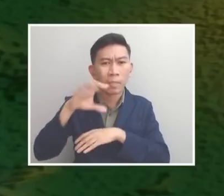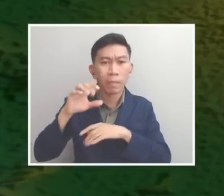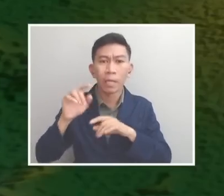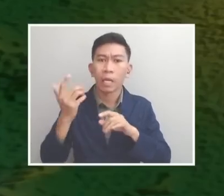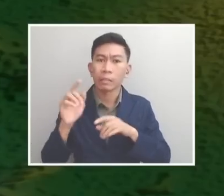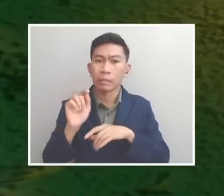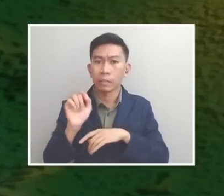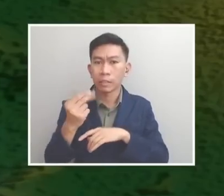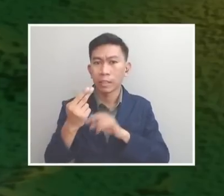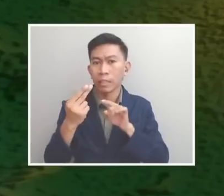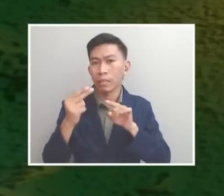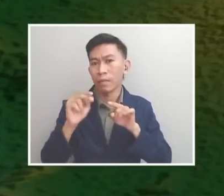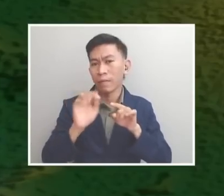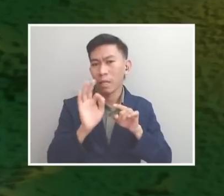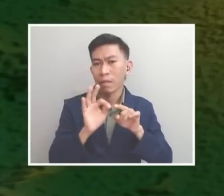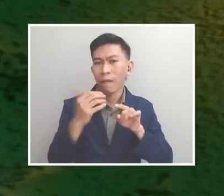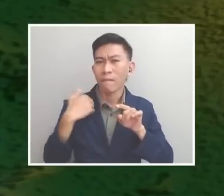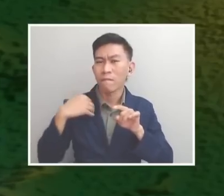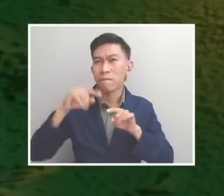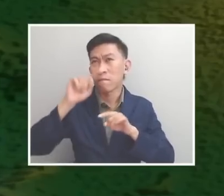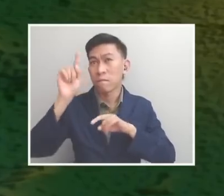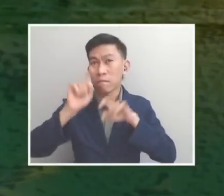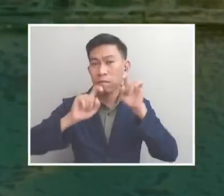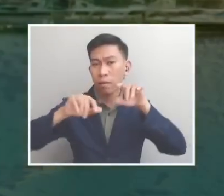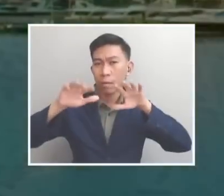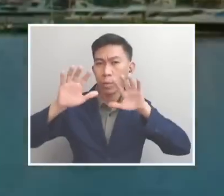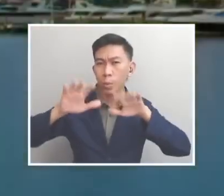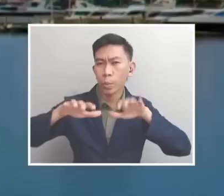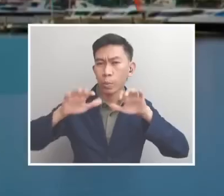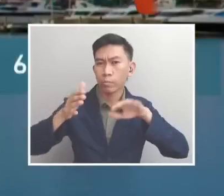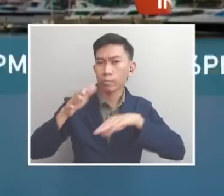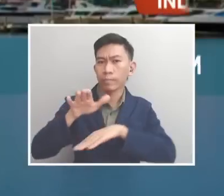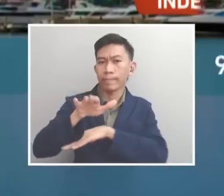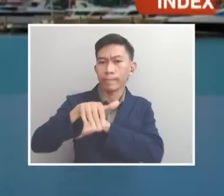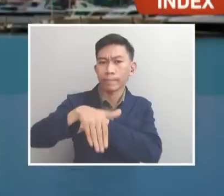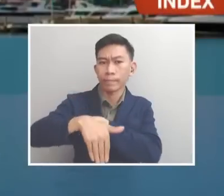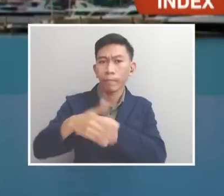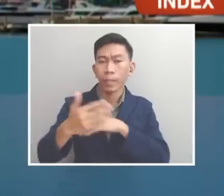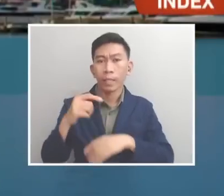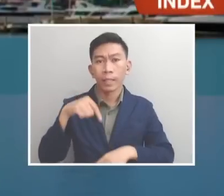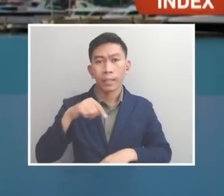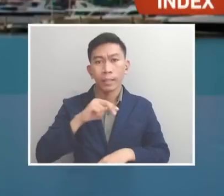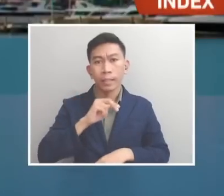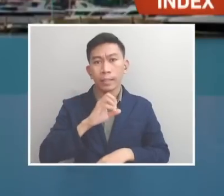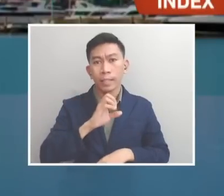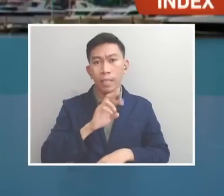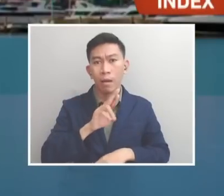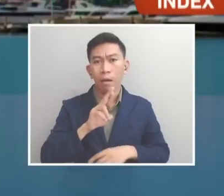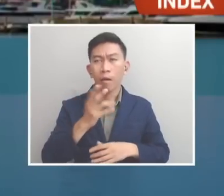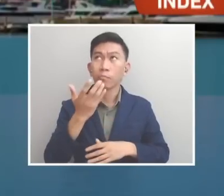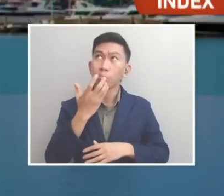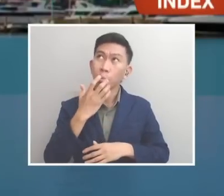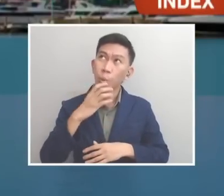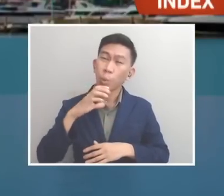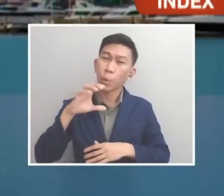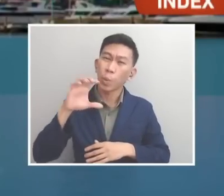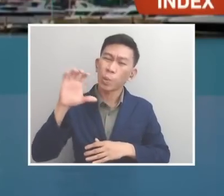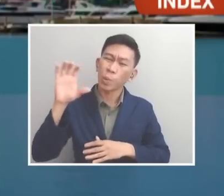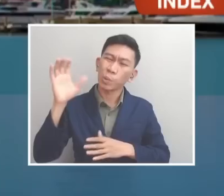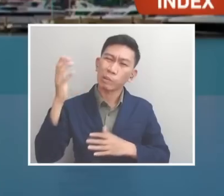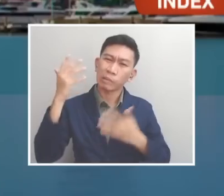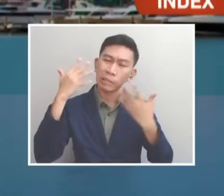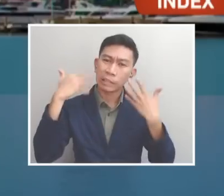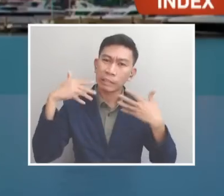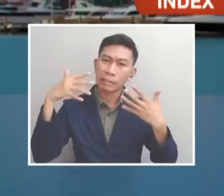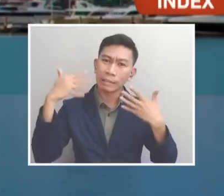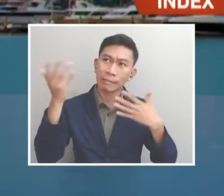ng thunderstorms sa hapon o gabi. At ito po sa Metro Manila, magiging maaraw at mainit maghapon bukas at mababa